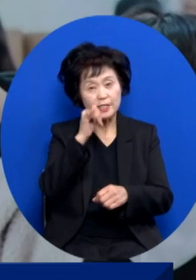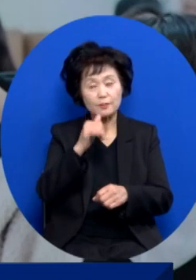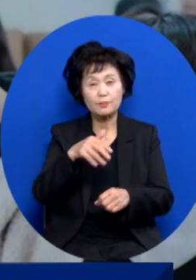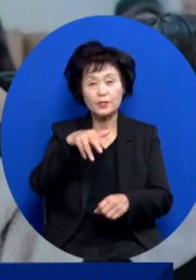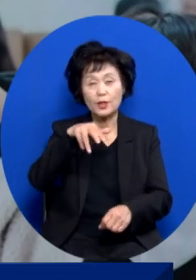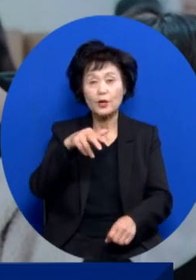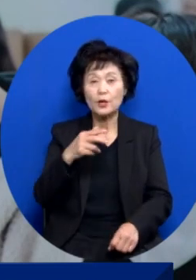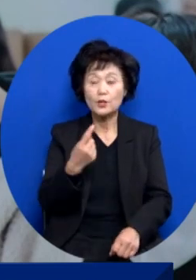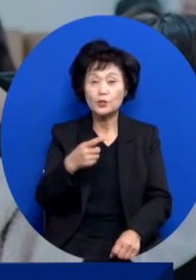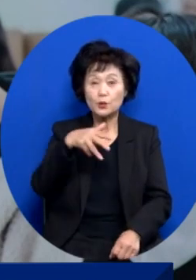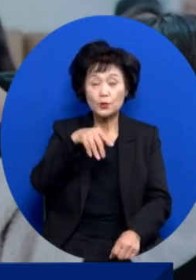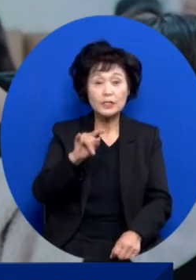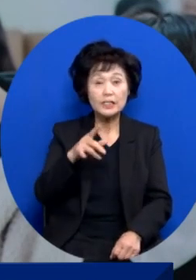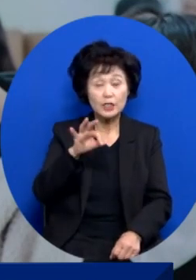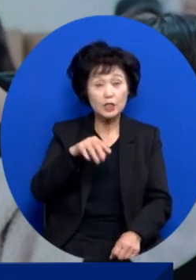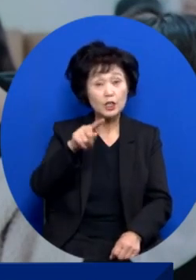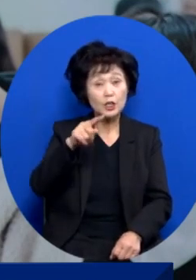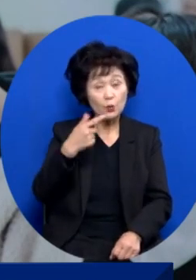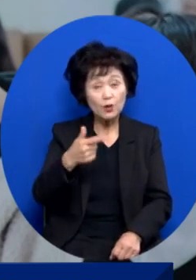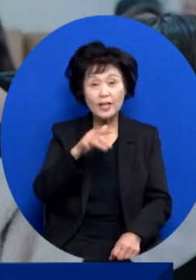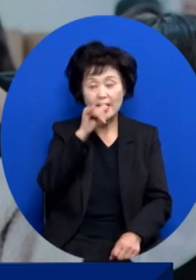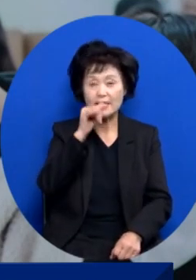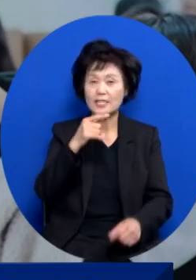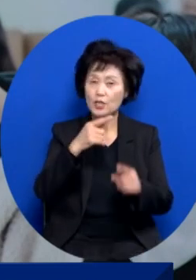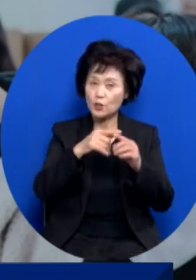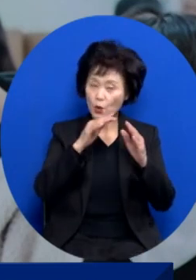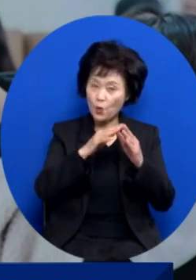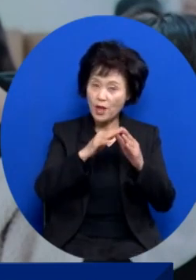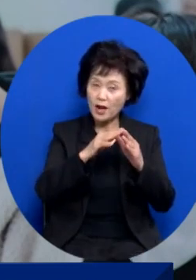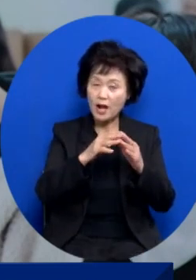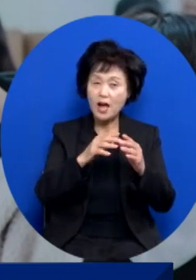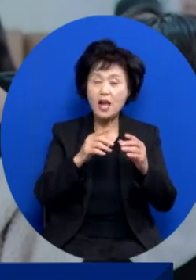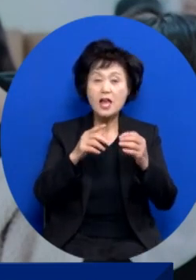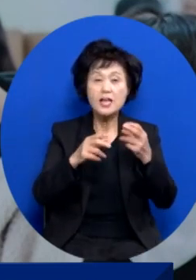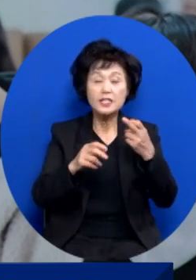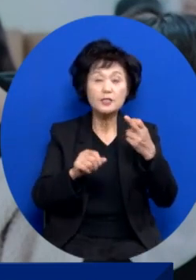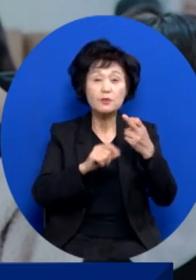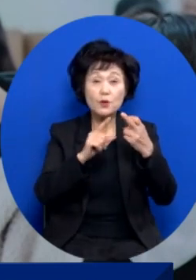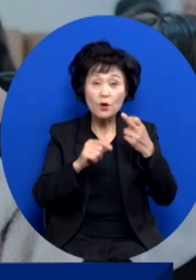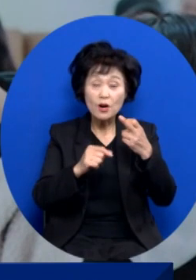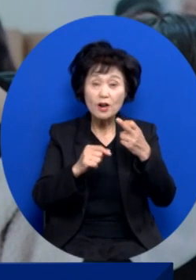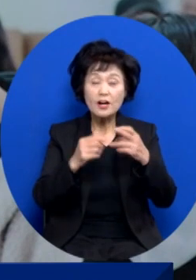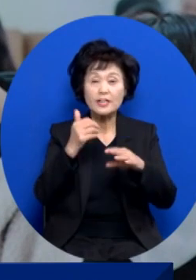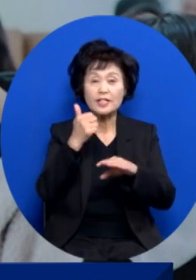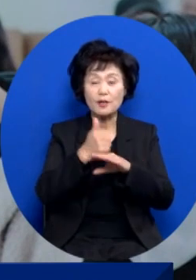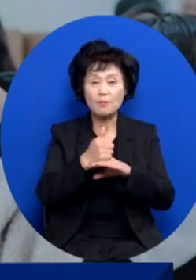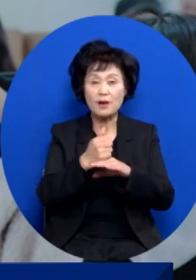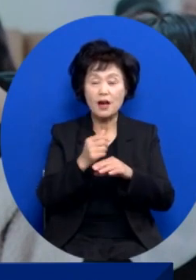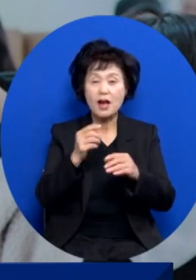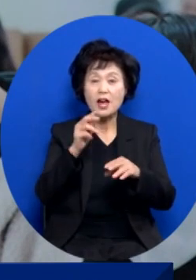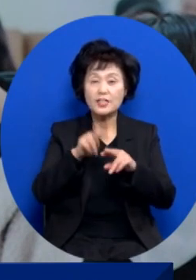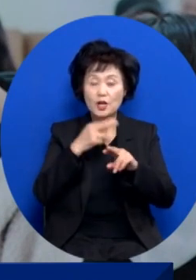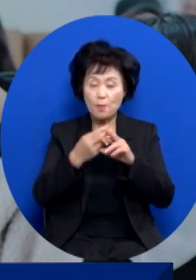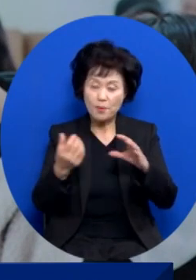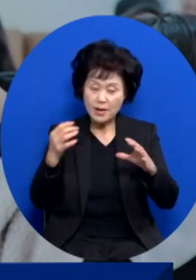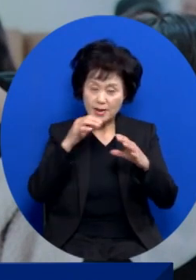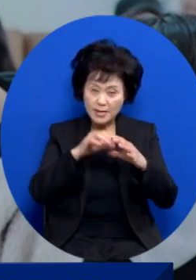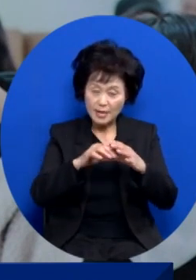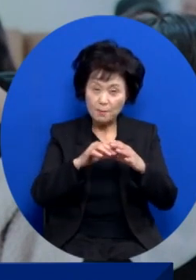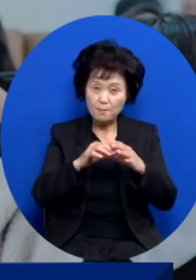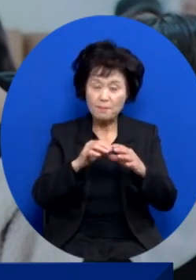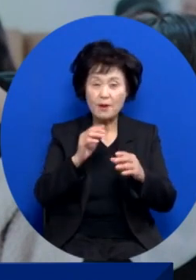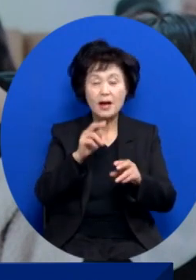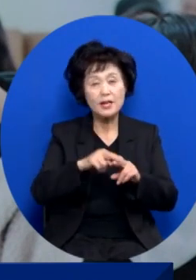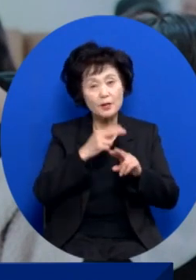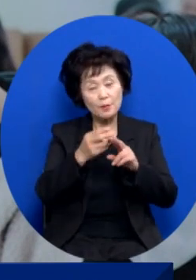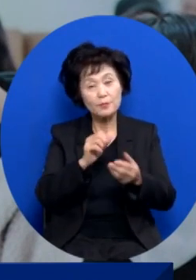교회가 연말이면 다양한 물품을 상자에 담아 어린이들에게 전하고 있는데요. 값비싼 선물보다 가장 귀한 복음이